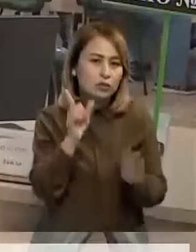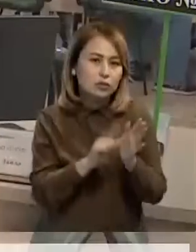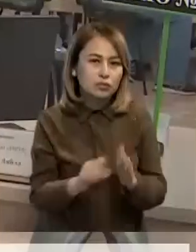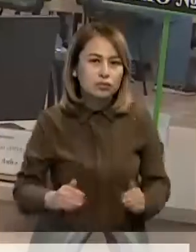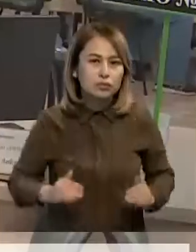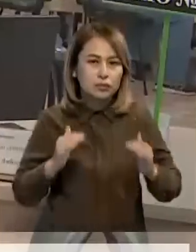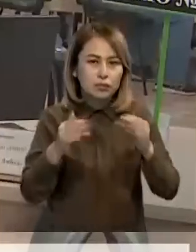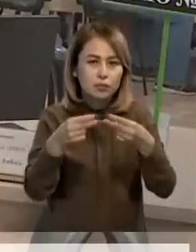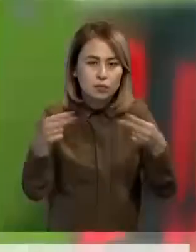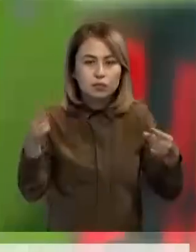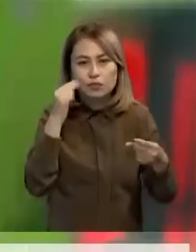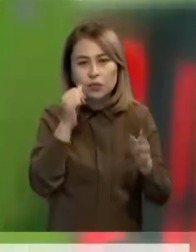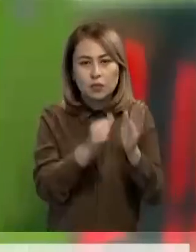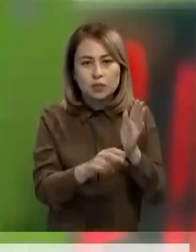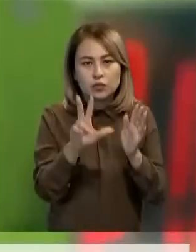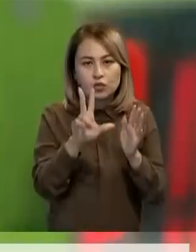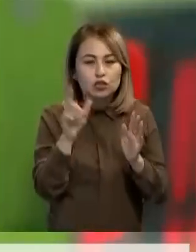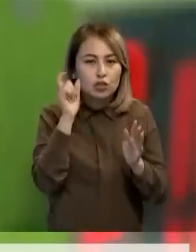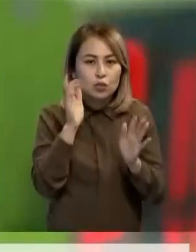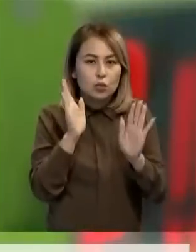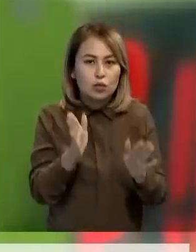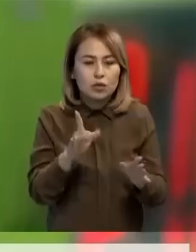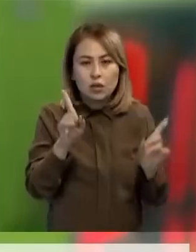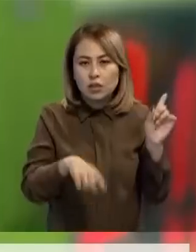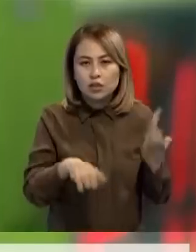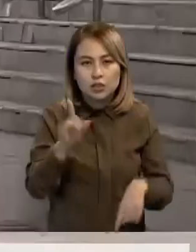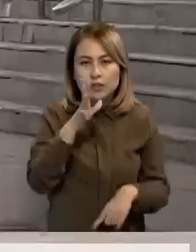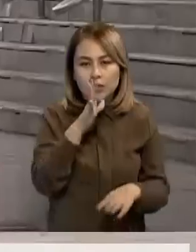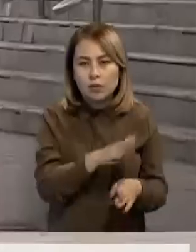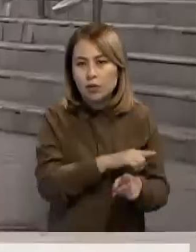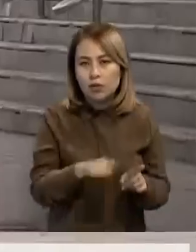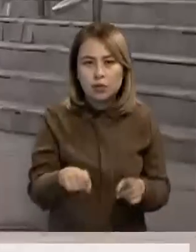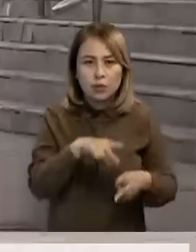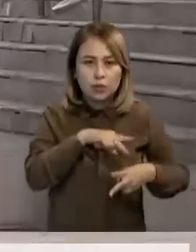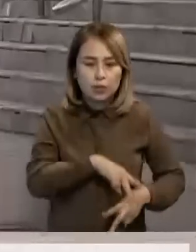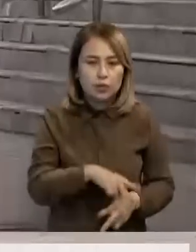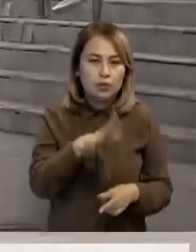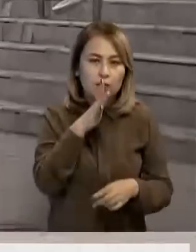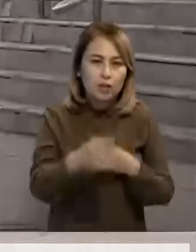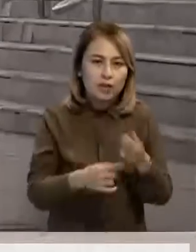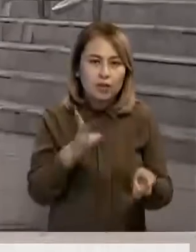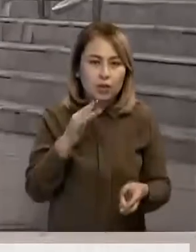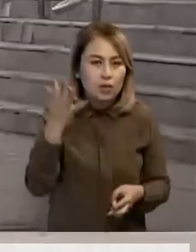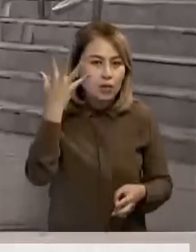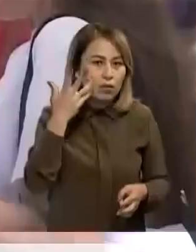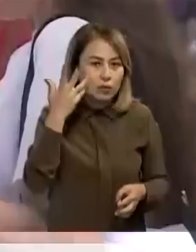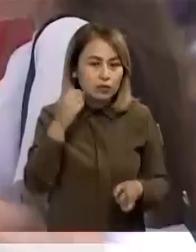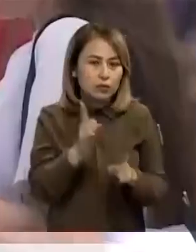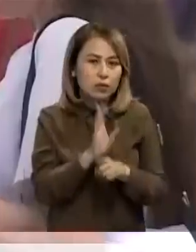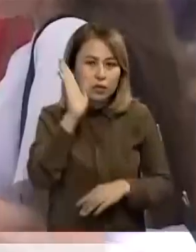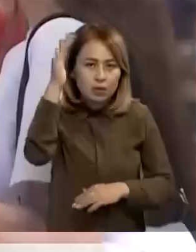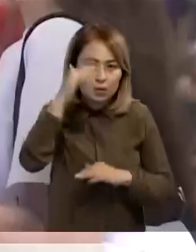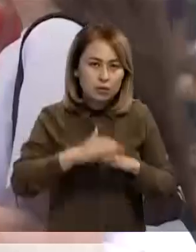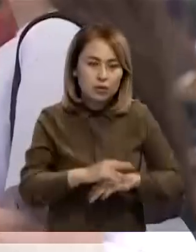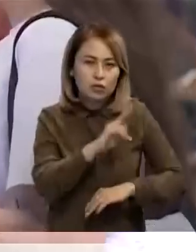ер азаматпен теңестіріліп 63 жасқа жетеді. Ширек ғасырдан аса еңбек етіп, енді немере бағып үйде отырар сәтте таңнан кешке